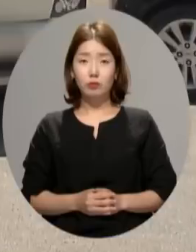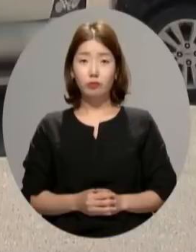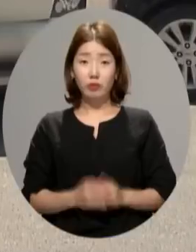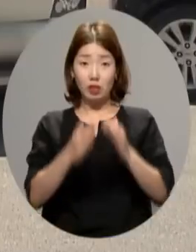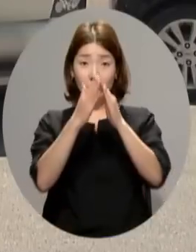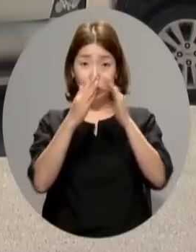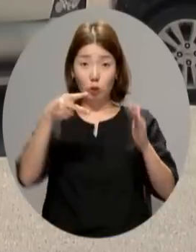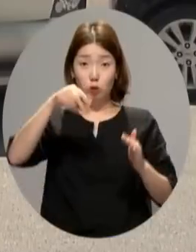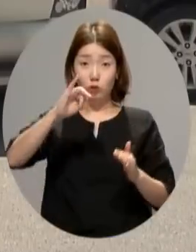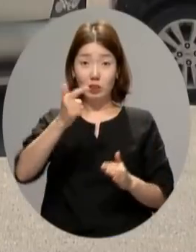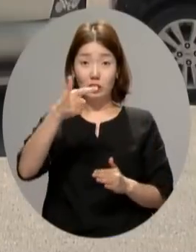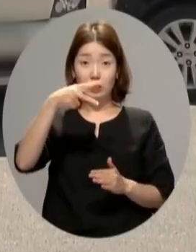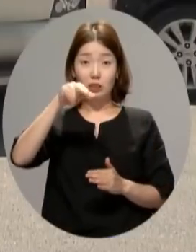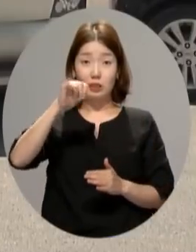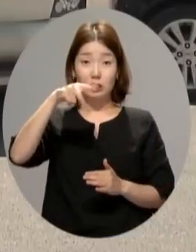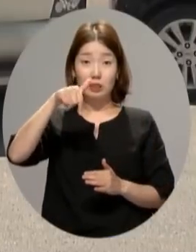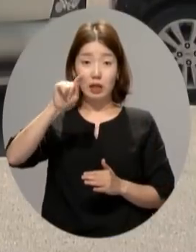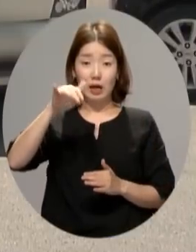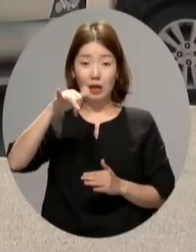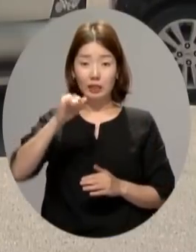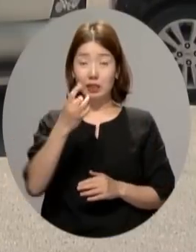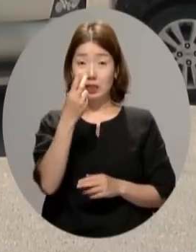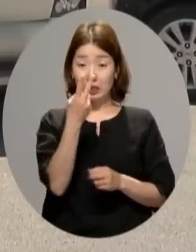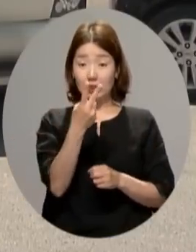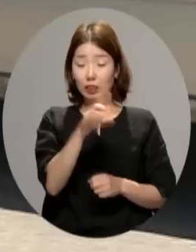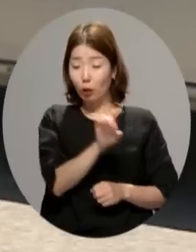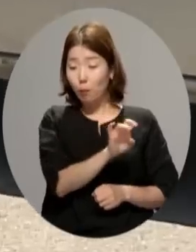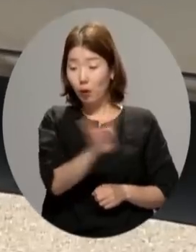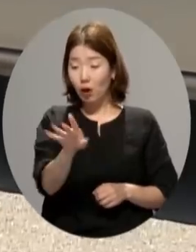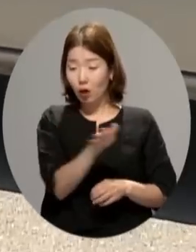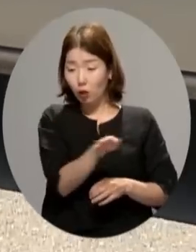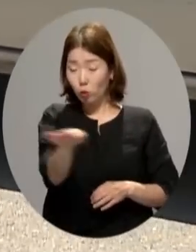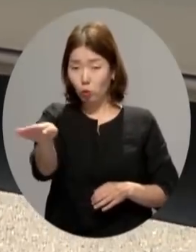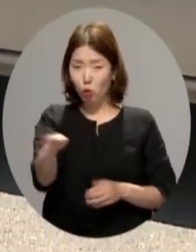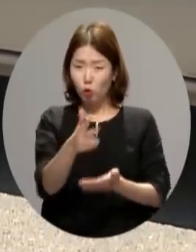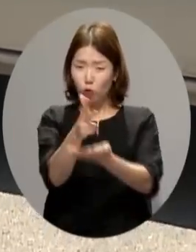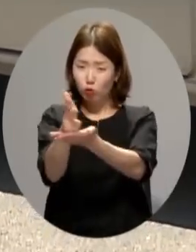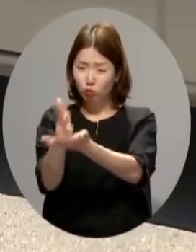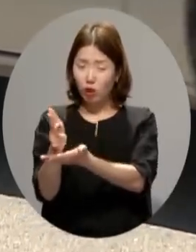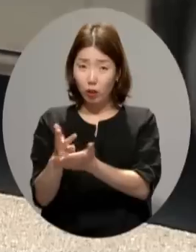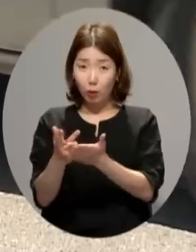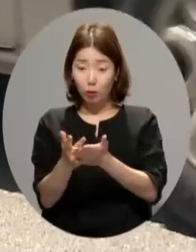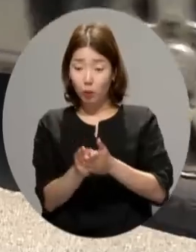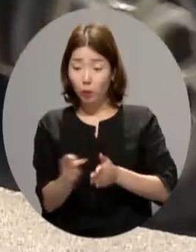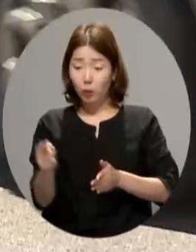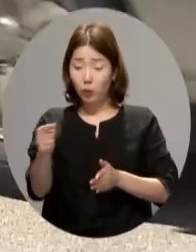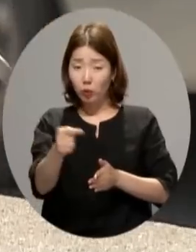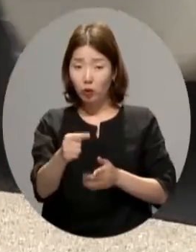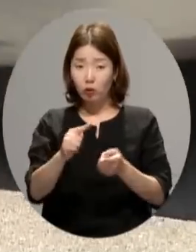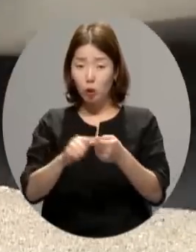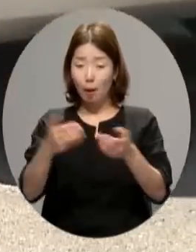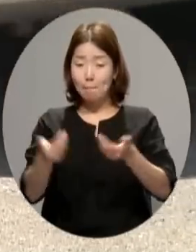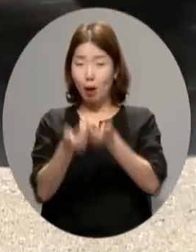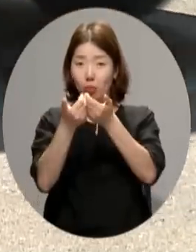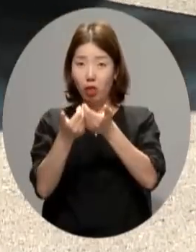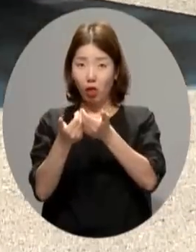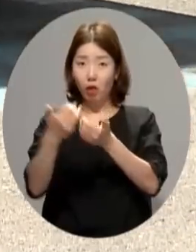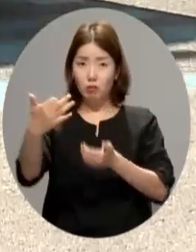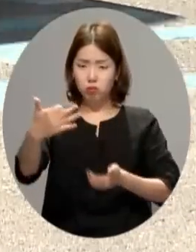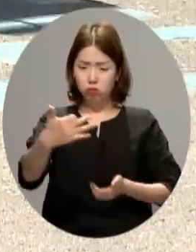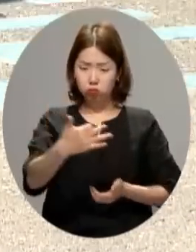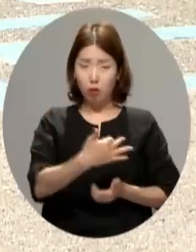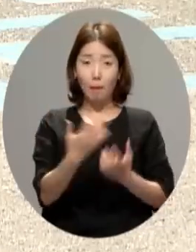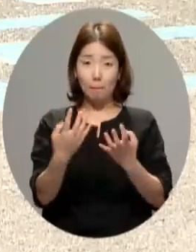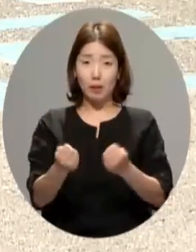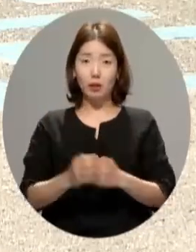전주 신시가지 인근의 한 2차선 일방 통행 도로. 주차된 차량들을 피해 그대로 역주행하는 차량들이